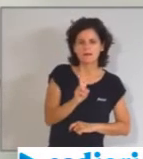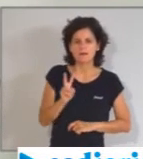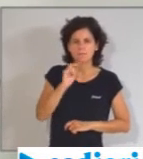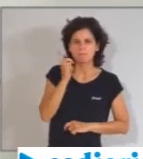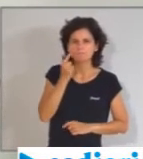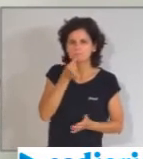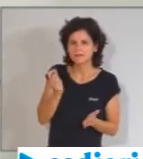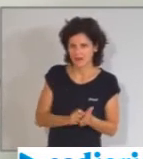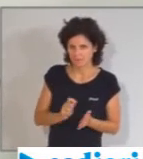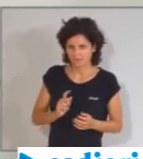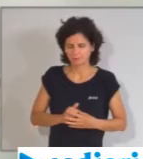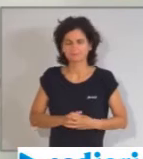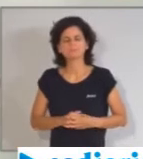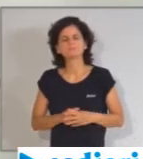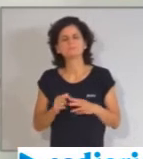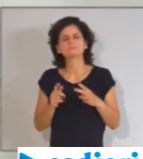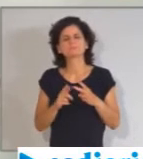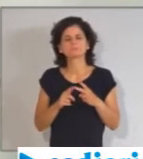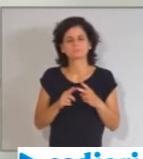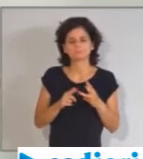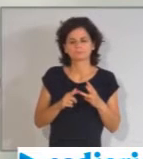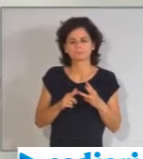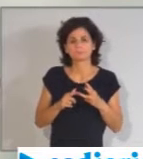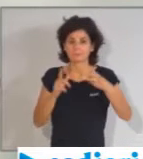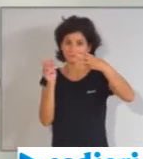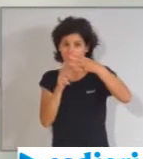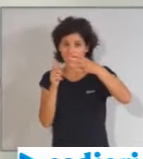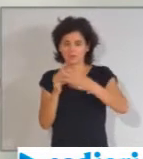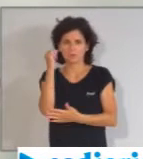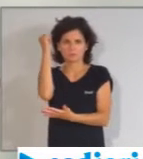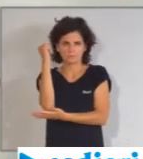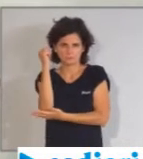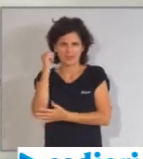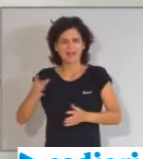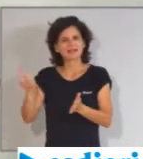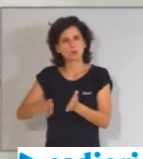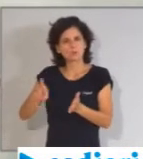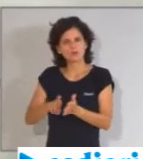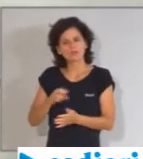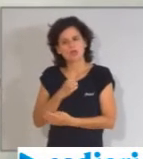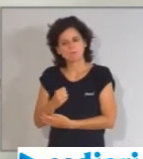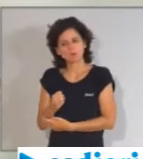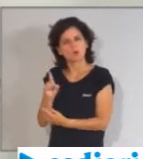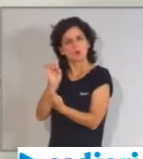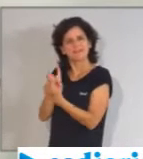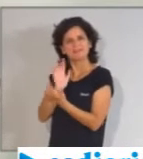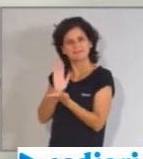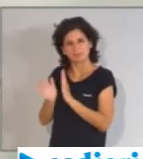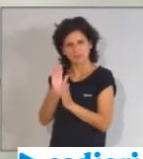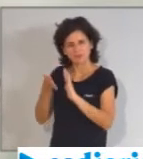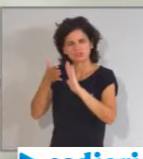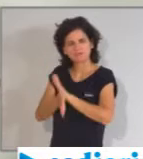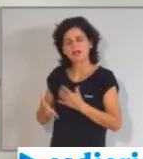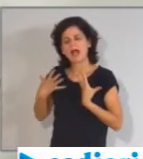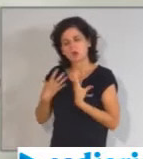sexuals. I finalment, l'eix tercer, intervenció i recuperació i suport. L'objectiu són mesures d'intervenció, acompanyament i